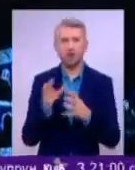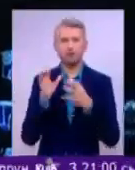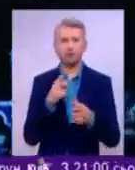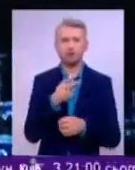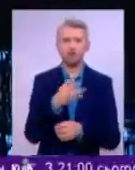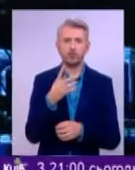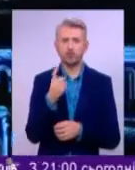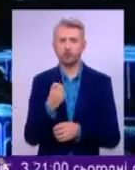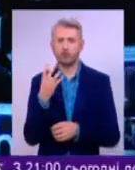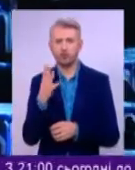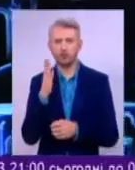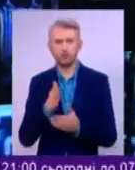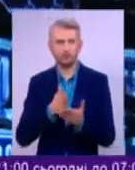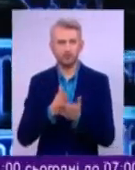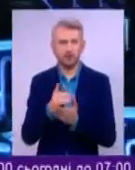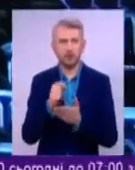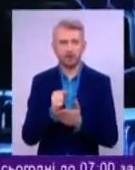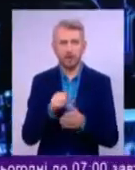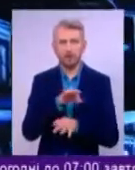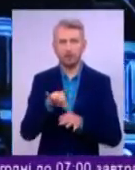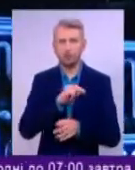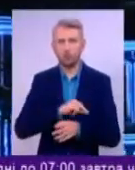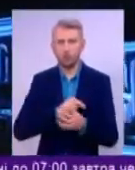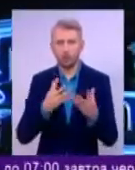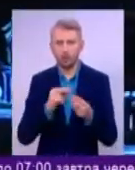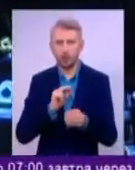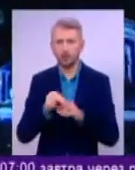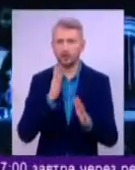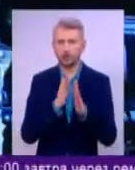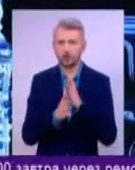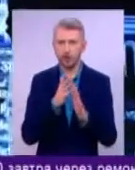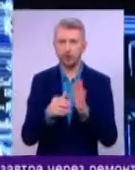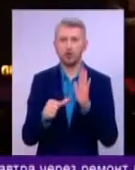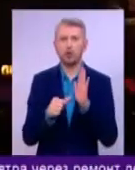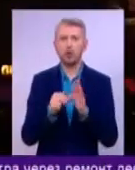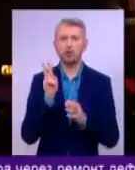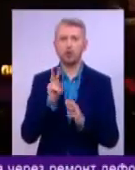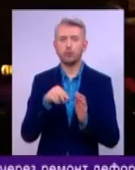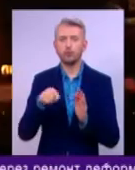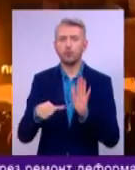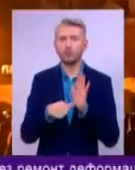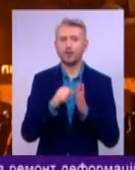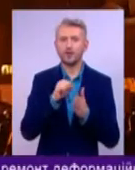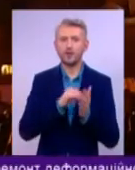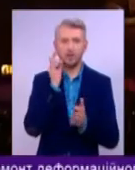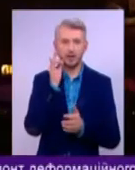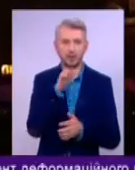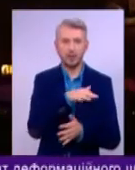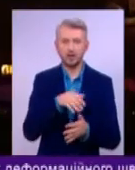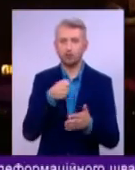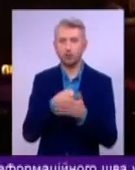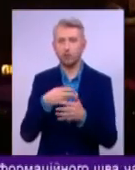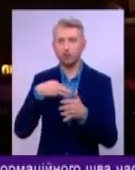та 114 їздитимуть за схемою робочого дня через Хрещатик. Шостий тролейбус рухатиметься від Мінського масиву до станції